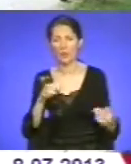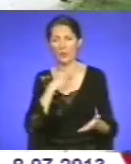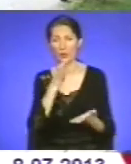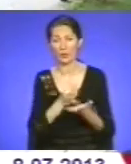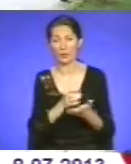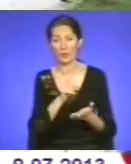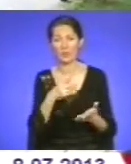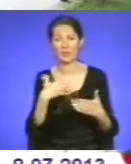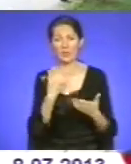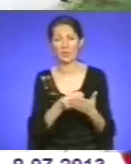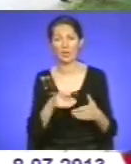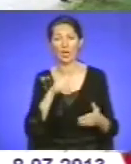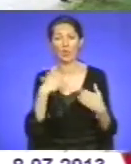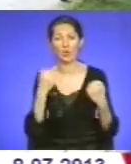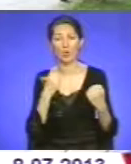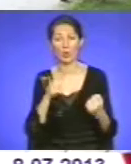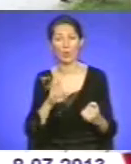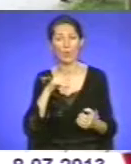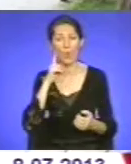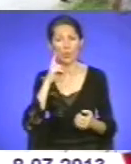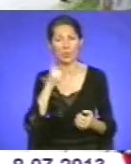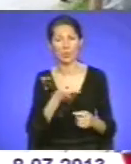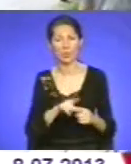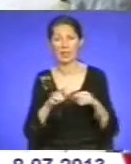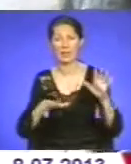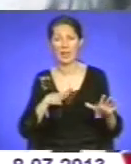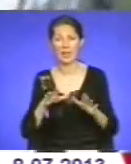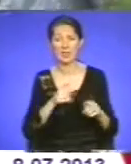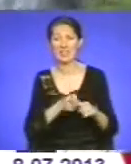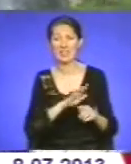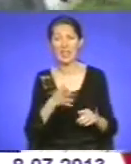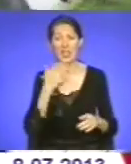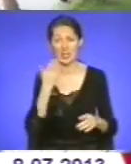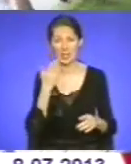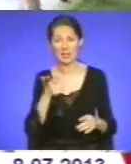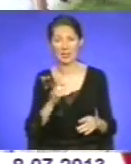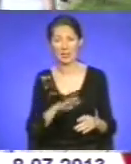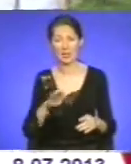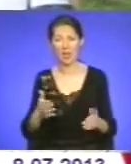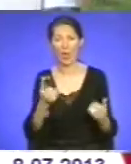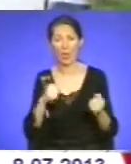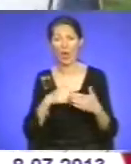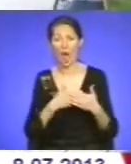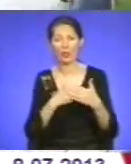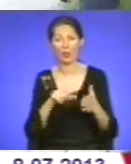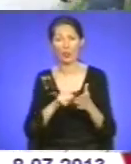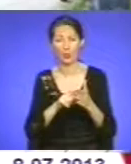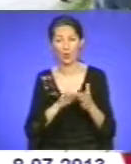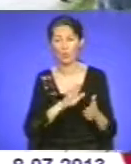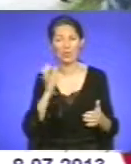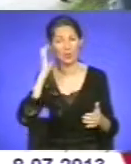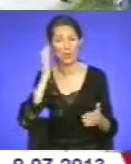відповідальності за своє здоров'я в молоді. І ці тренінги – це ж не лекції. Вони настільки активно приймають в тому участь, тобто вони не слухають лекцію, вони